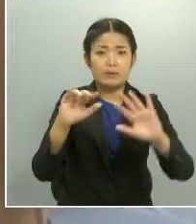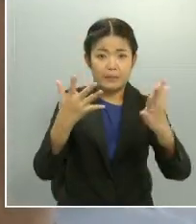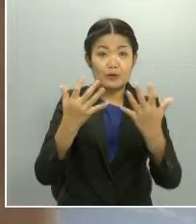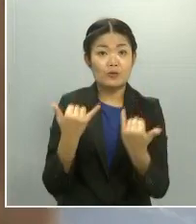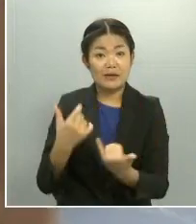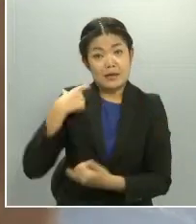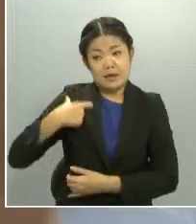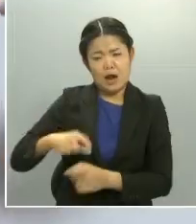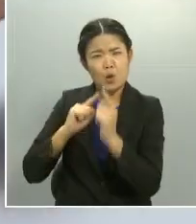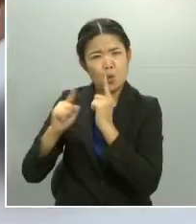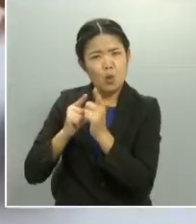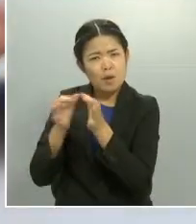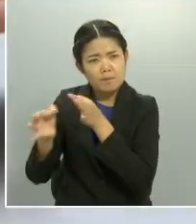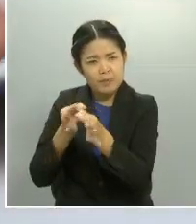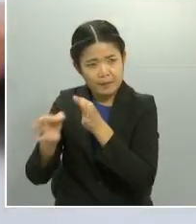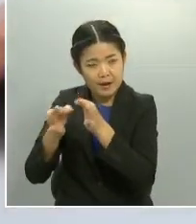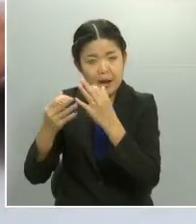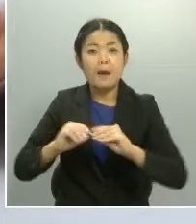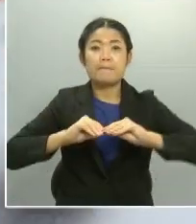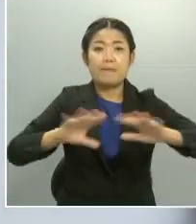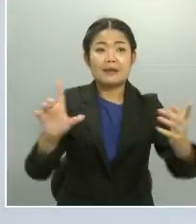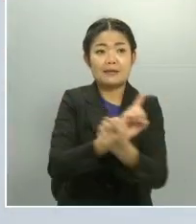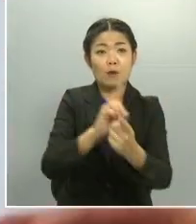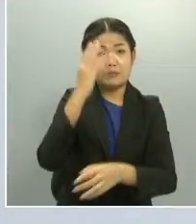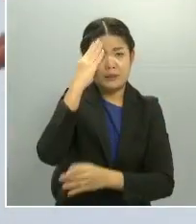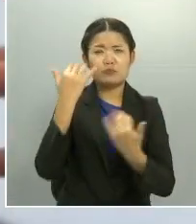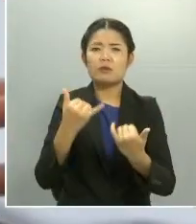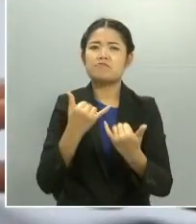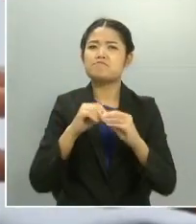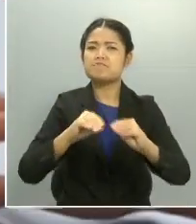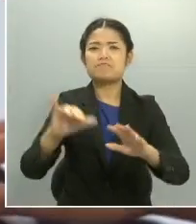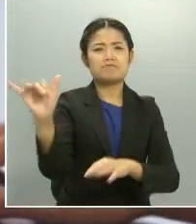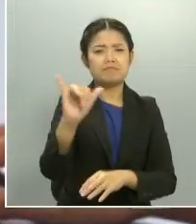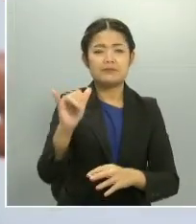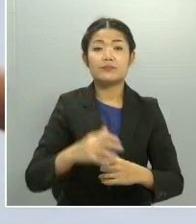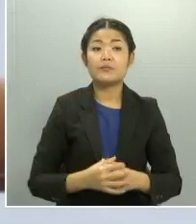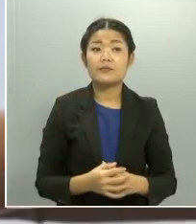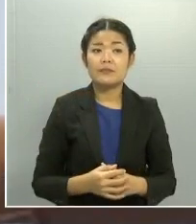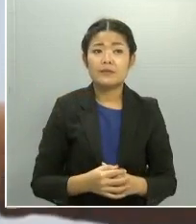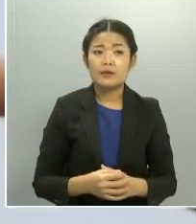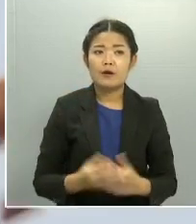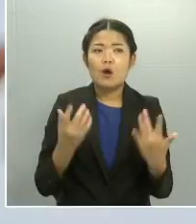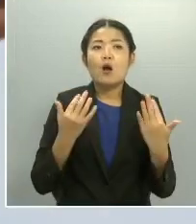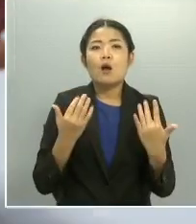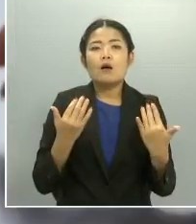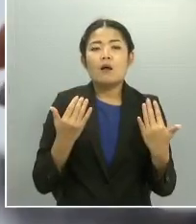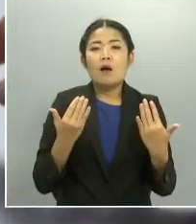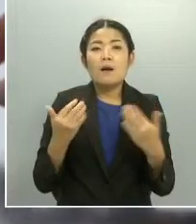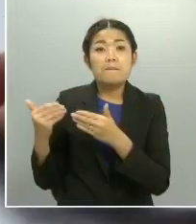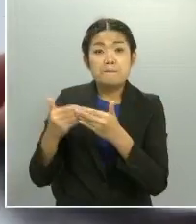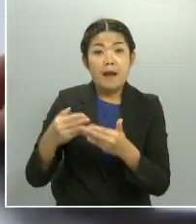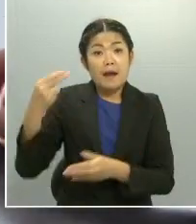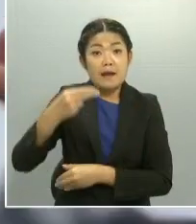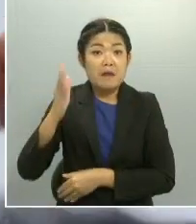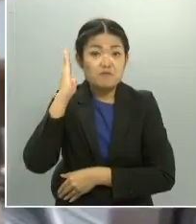ทนายความและพร้อมจะเปิดเผยให้สังคมได้รับรู้เพียงแต่ตอนนี้ยังเปิดเผยไม่ได้แล้วที่สำคัญบอกเดี๋ยวจะพาหลานชายท้า